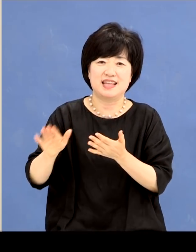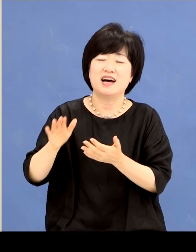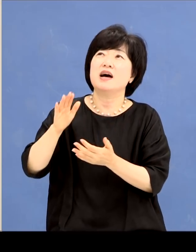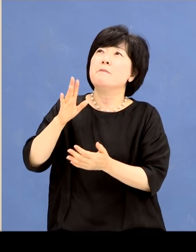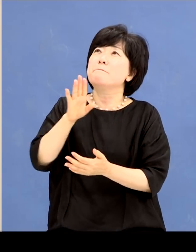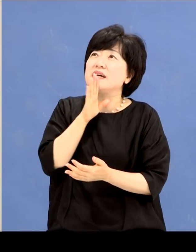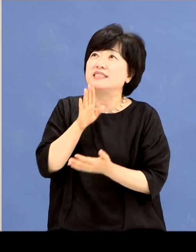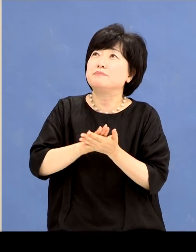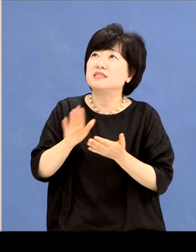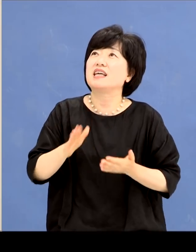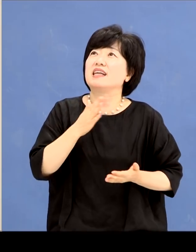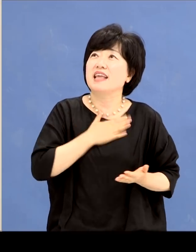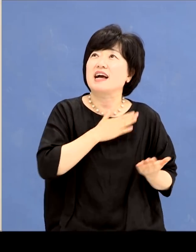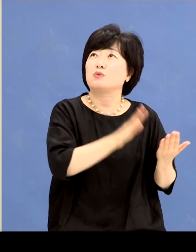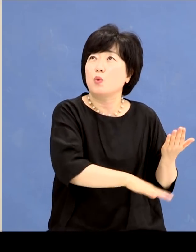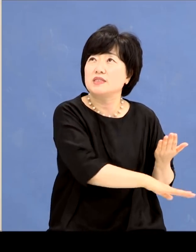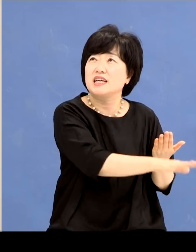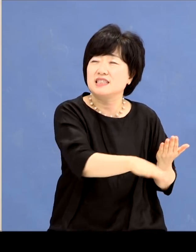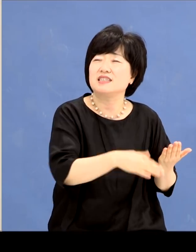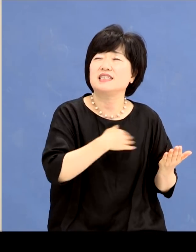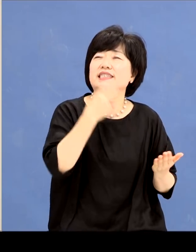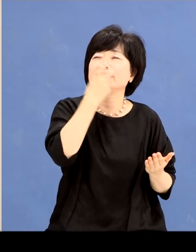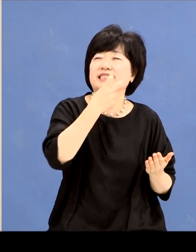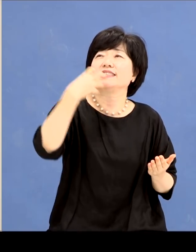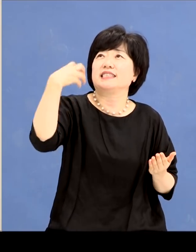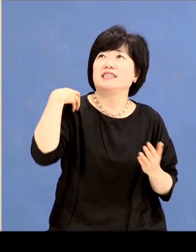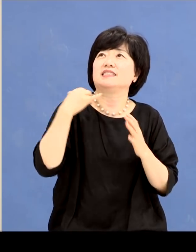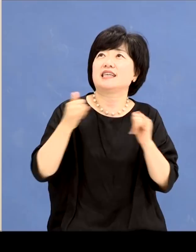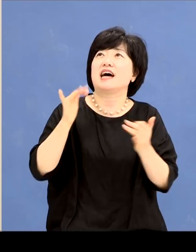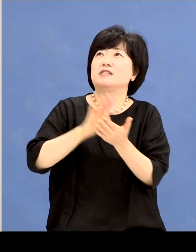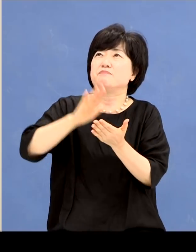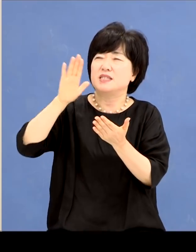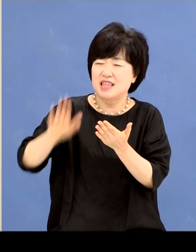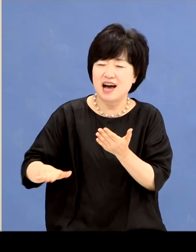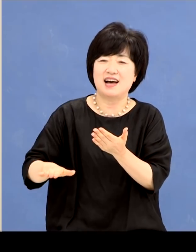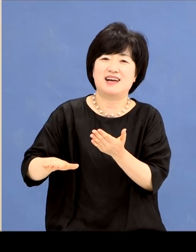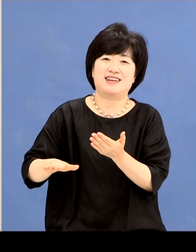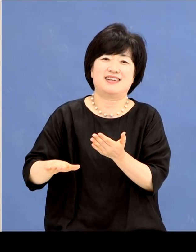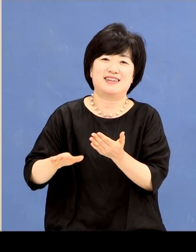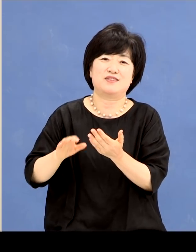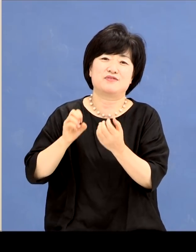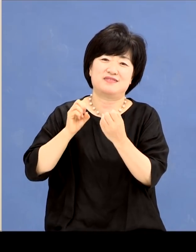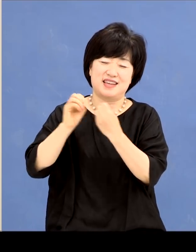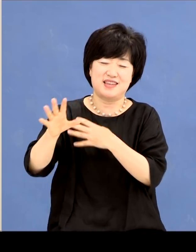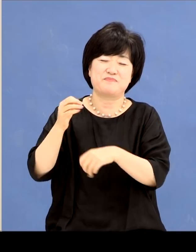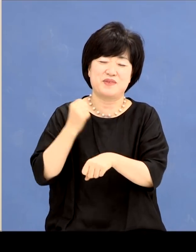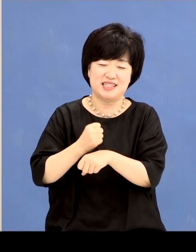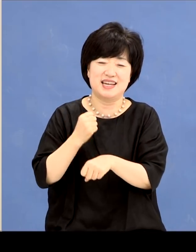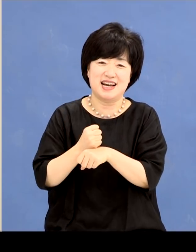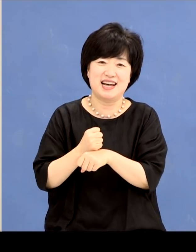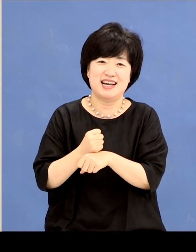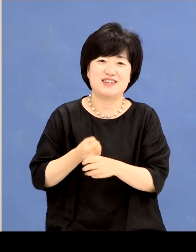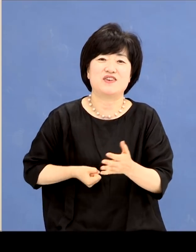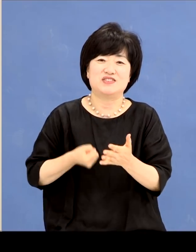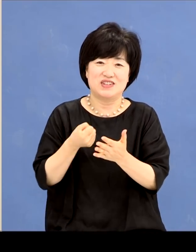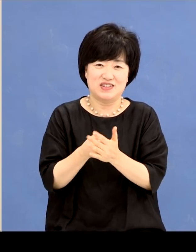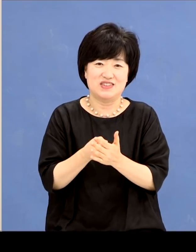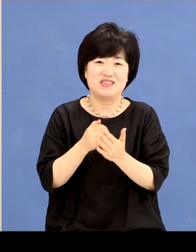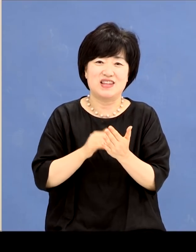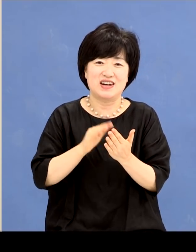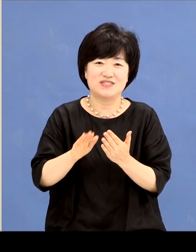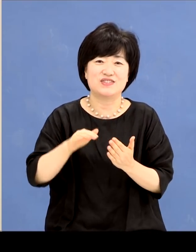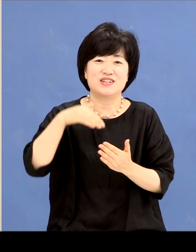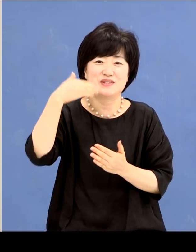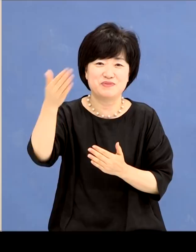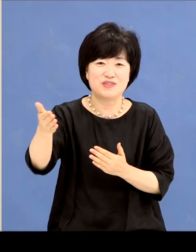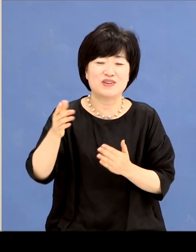맞습니다, 주님. 제가 제 형제를 지키는 자입니다. 아. 그래서 그 이름을 하나님께 받고 제가 어떠한 상황